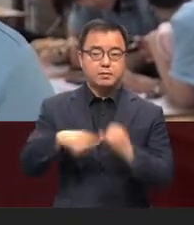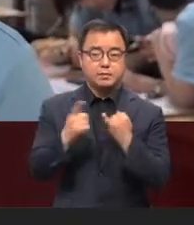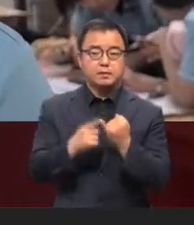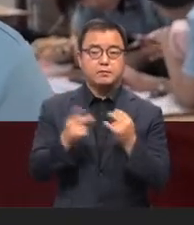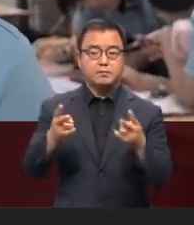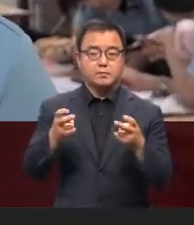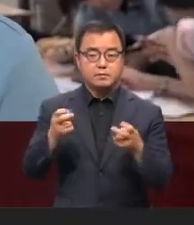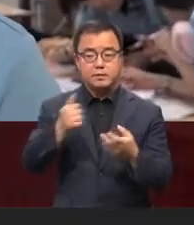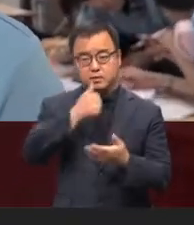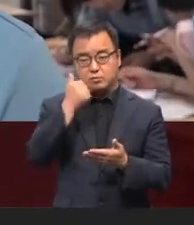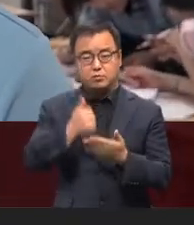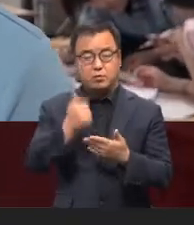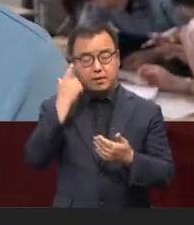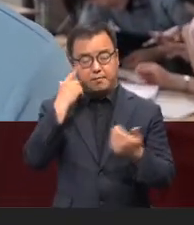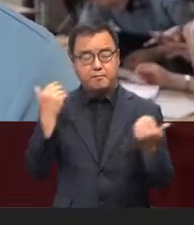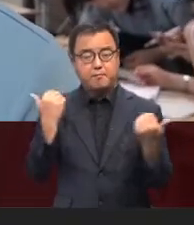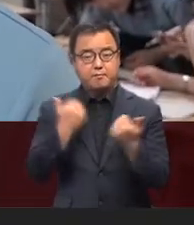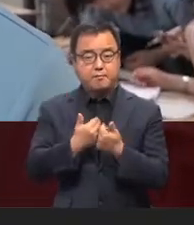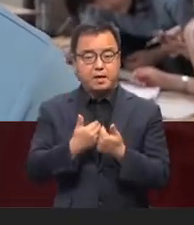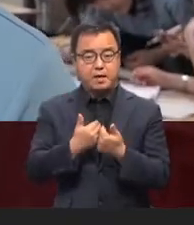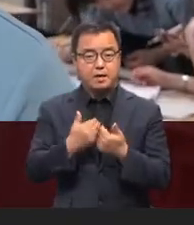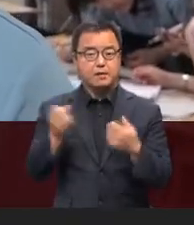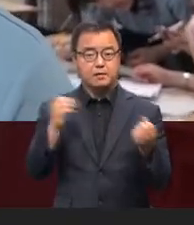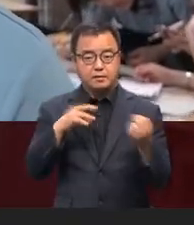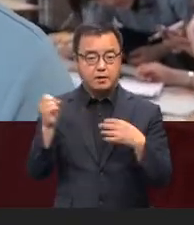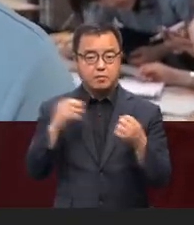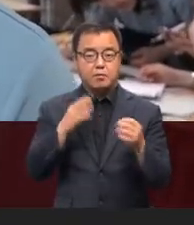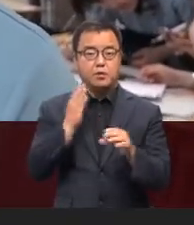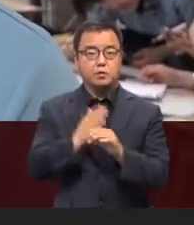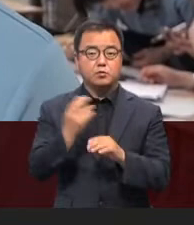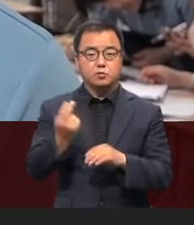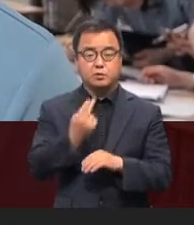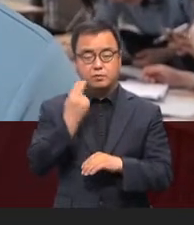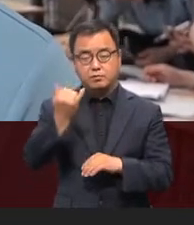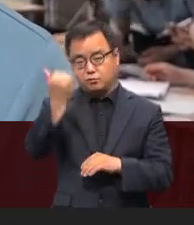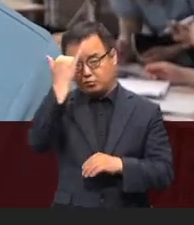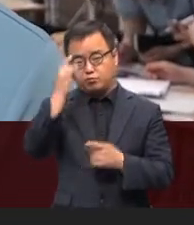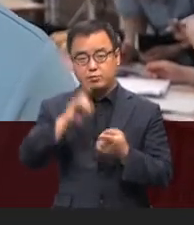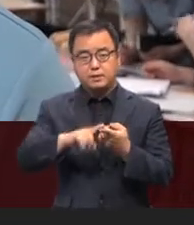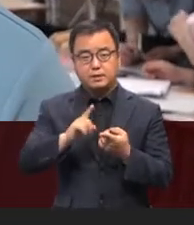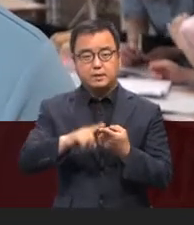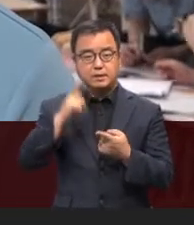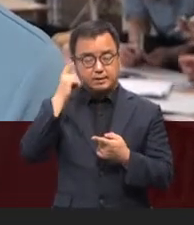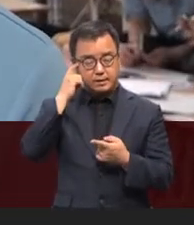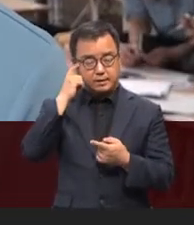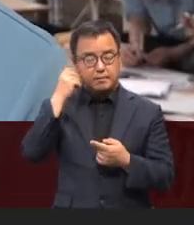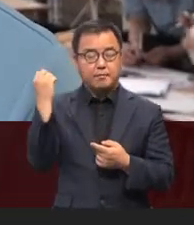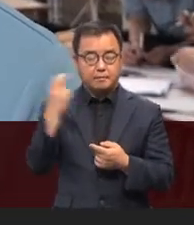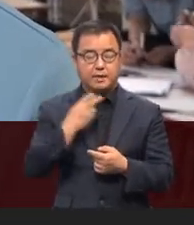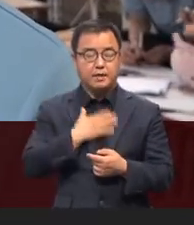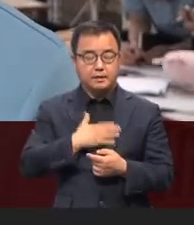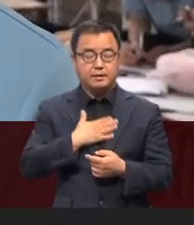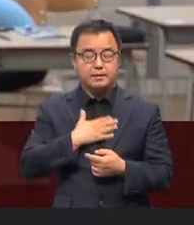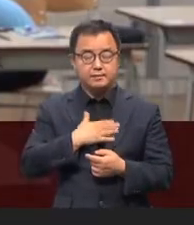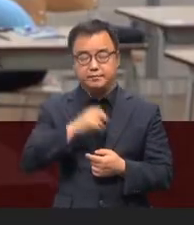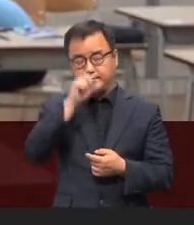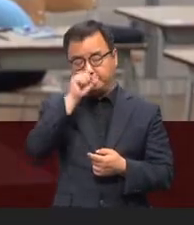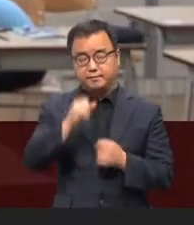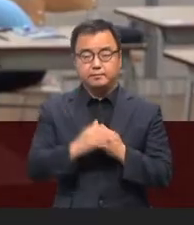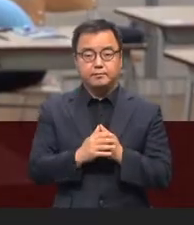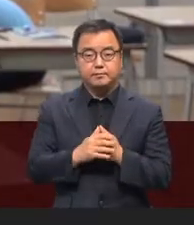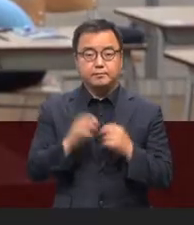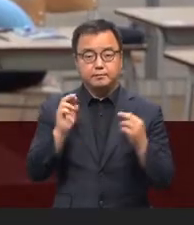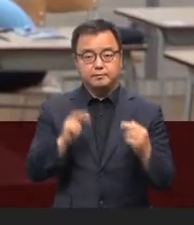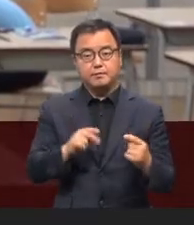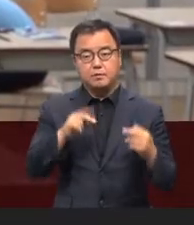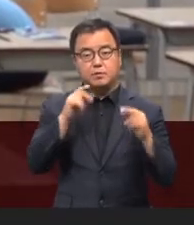관련해서 아이들과 의견을 나누면서 평소에 알지 못했던 생명 윤리 의식에 대해서도 다시 한번 알게 된 점이 좋았습니다. 논쟁을